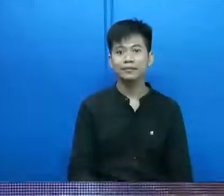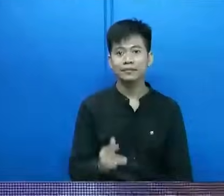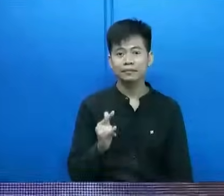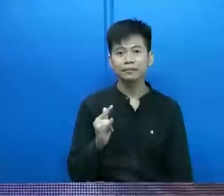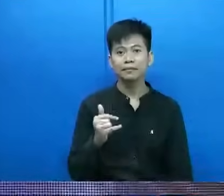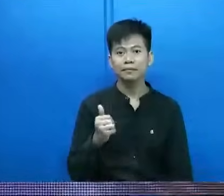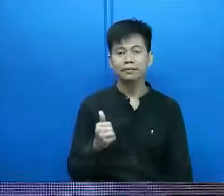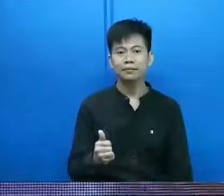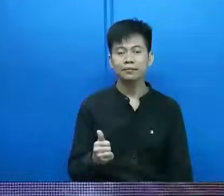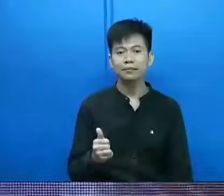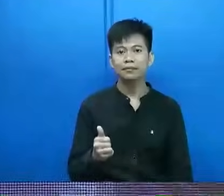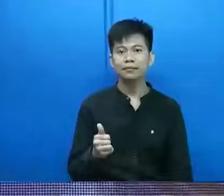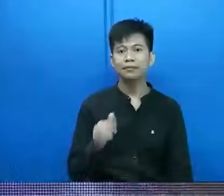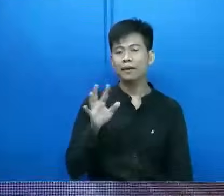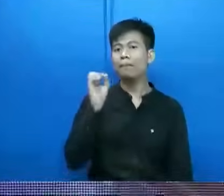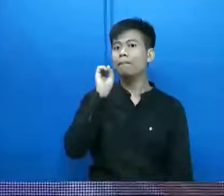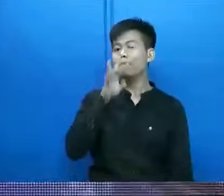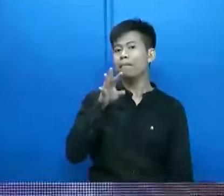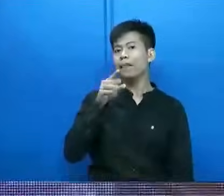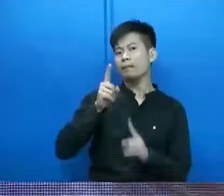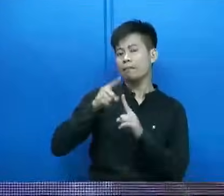Boleh kasih mic-nya, silakan.